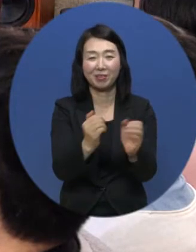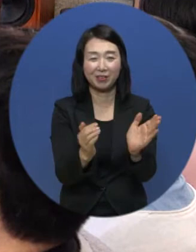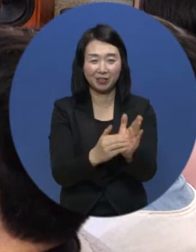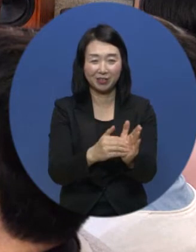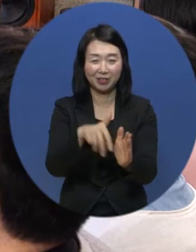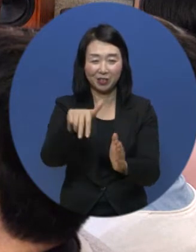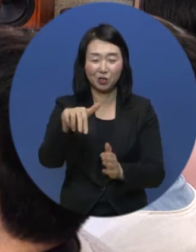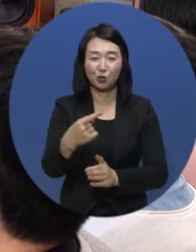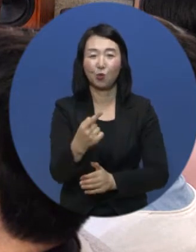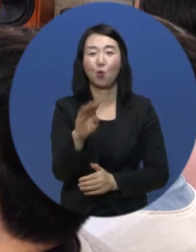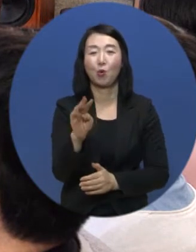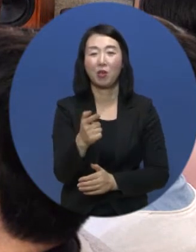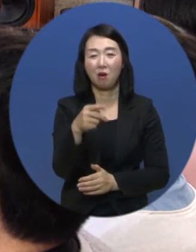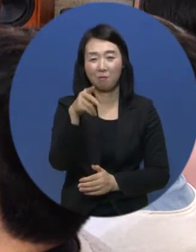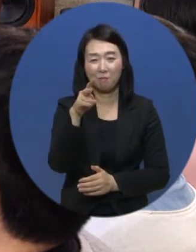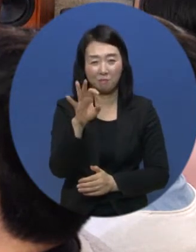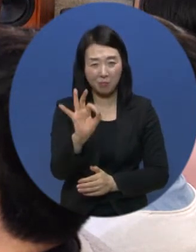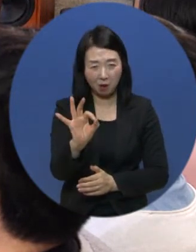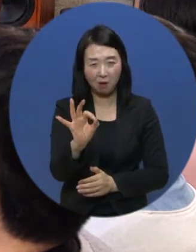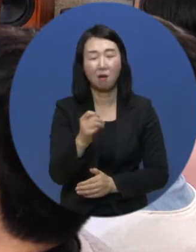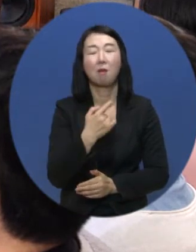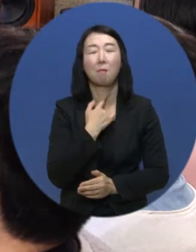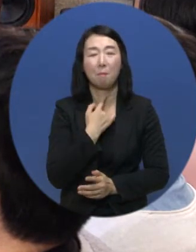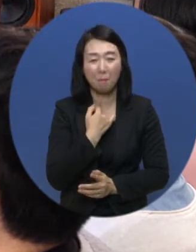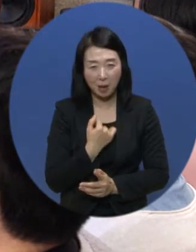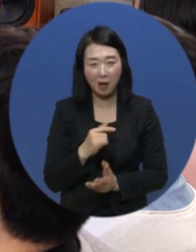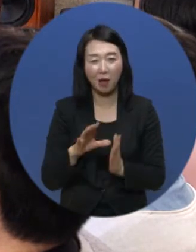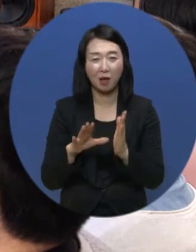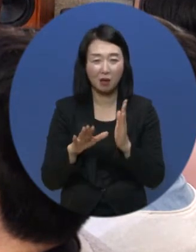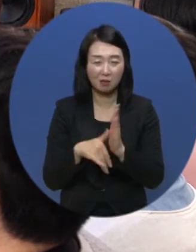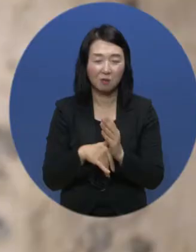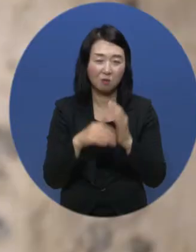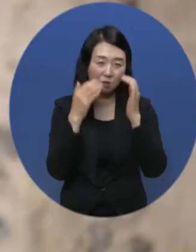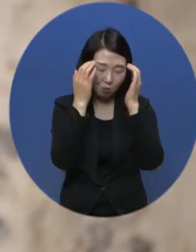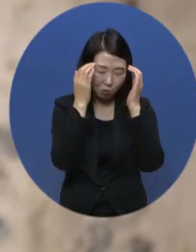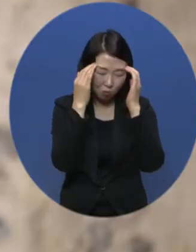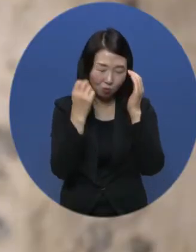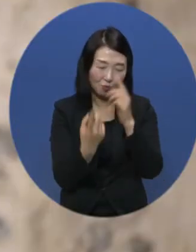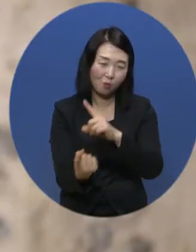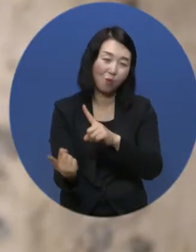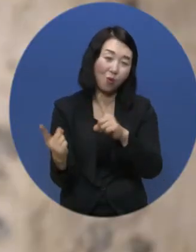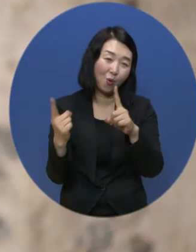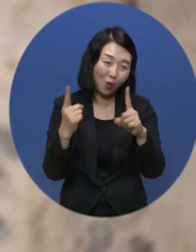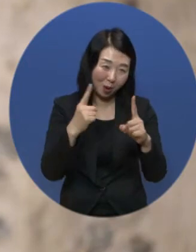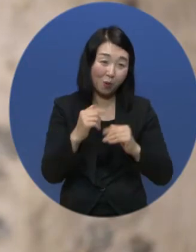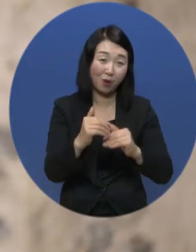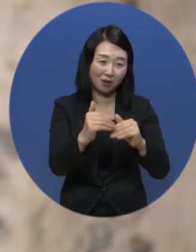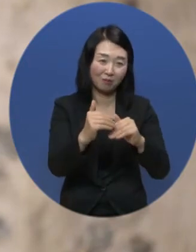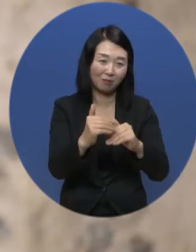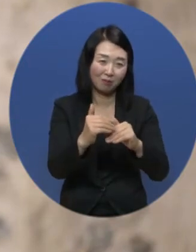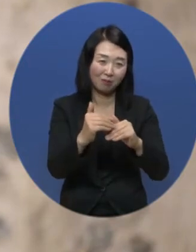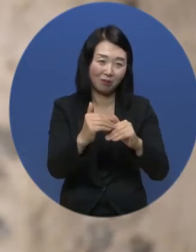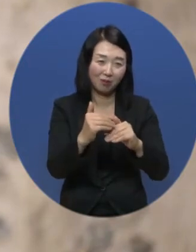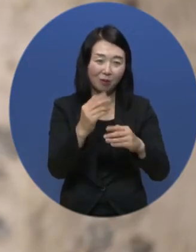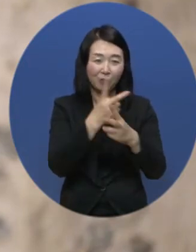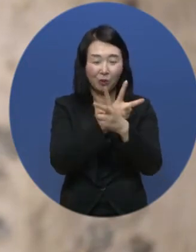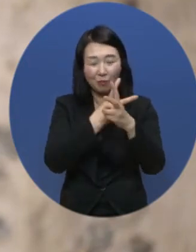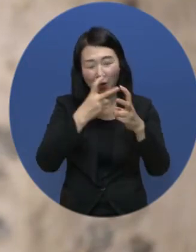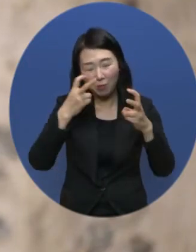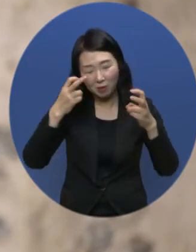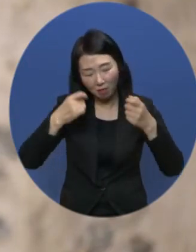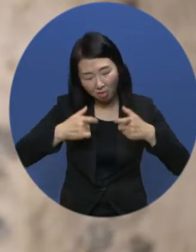조현병을 겪으면서 받았던 고통과 또 회복되어가는 과정, 그리고 밤마다 잠 못 이루고 썼던